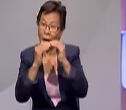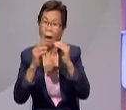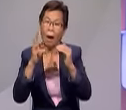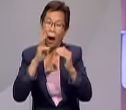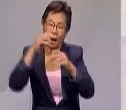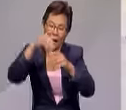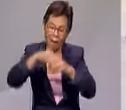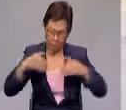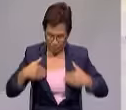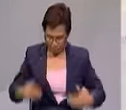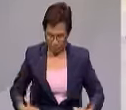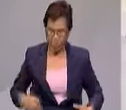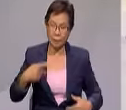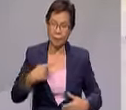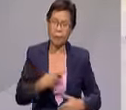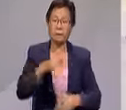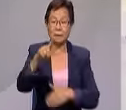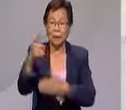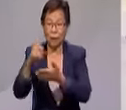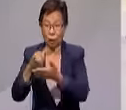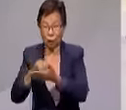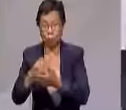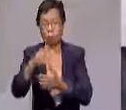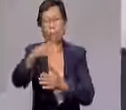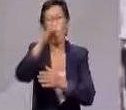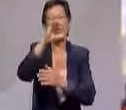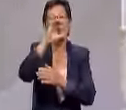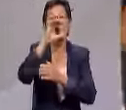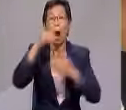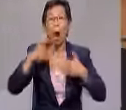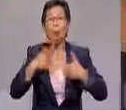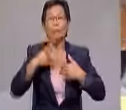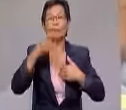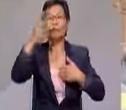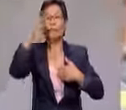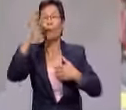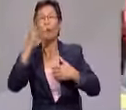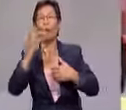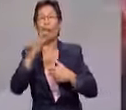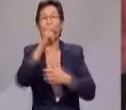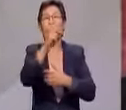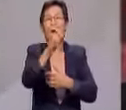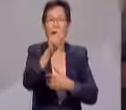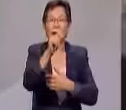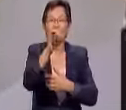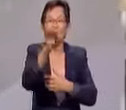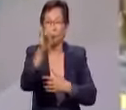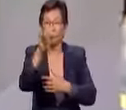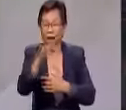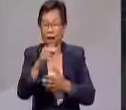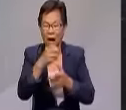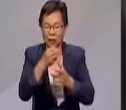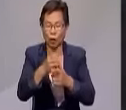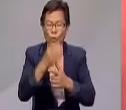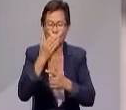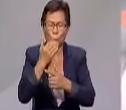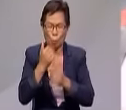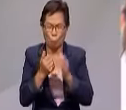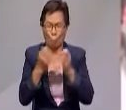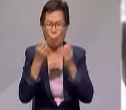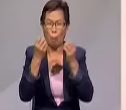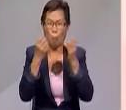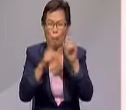lah. Selain daripada itu, minuman yang mengandungi alkohol, kafein atau kandungan gula yang tinggi perlu